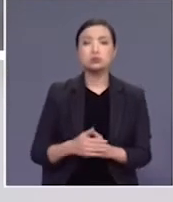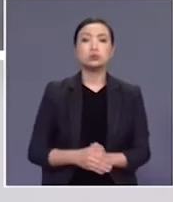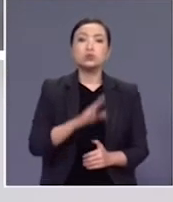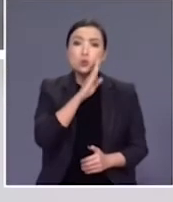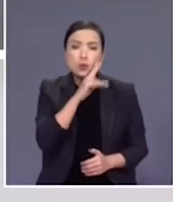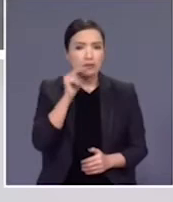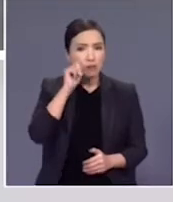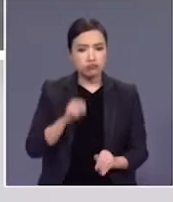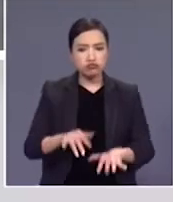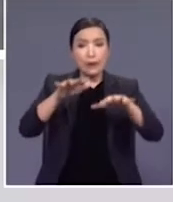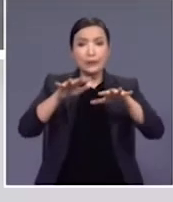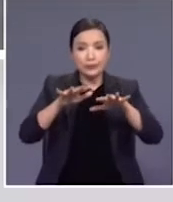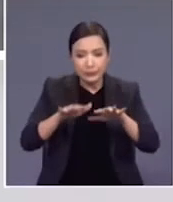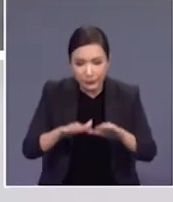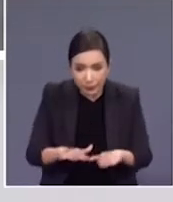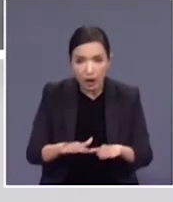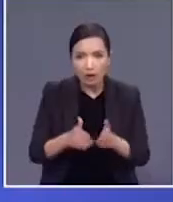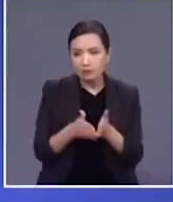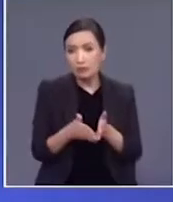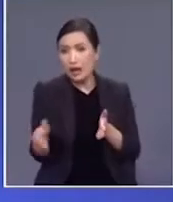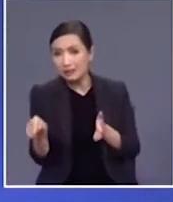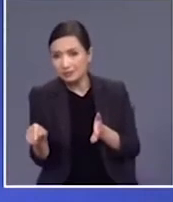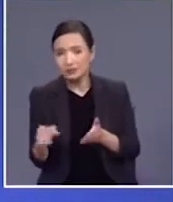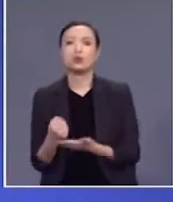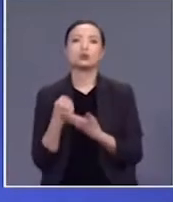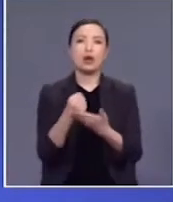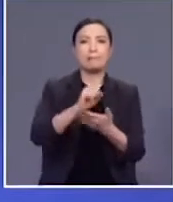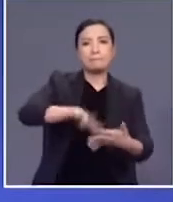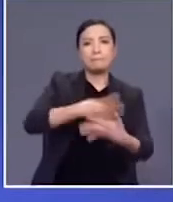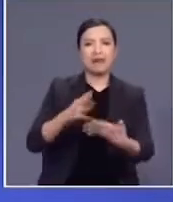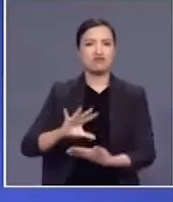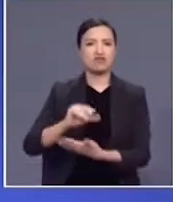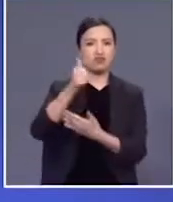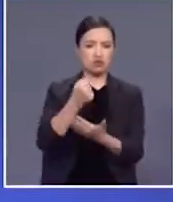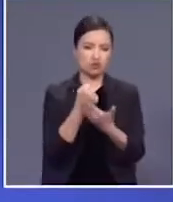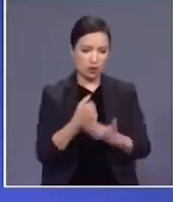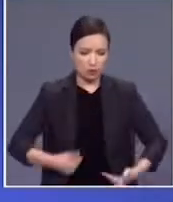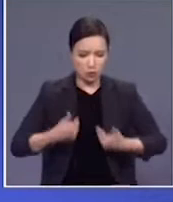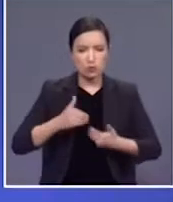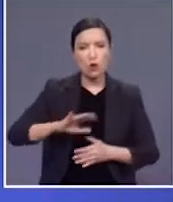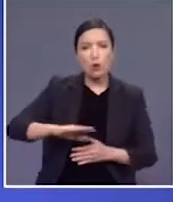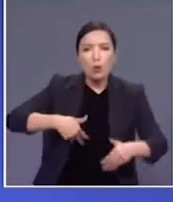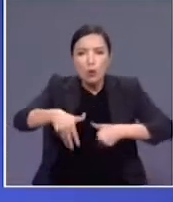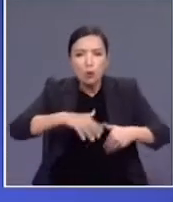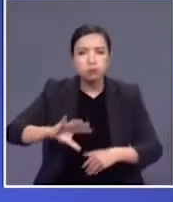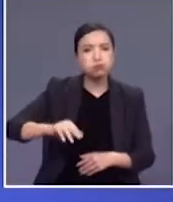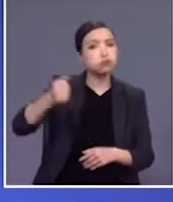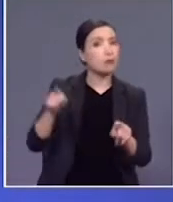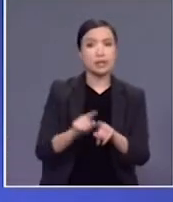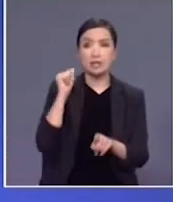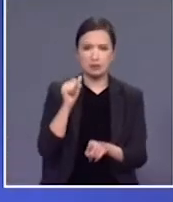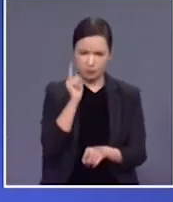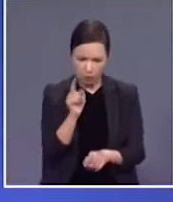งก็เป็นการปฏิบัติตามแผนฟื้นฟูเพื่อให้พี่น้องประชาชนกลับมาใช้ชีวิตปกติสุขให้ได้โดยเร็วที่สุดเช่นการสำรวจ